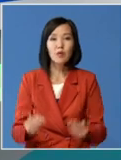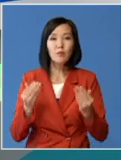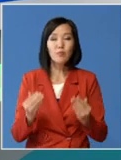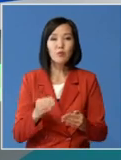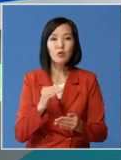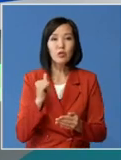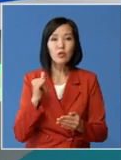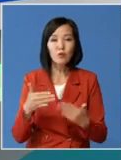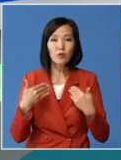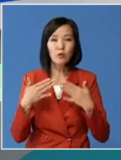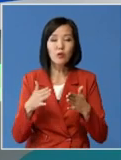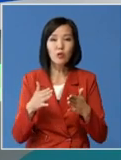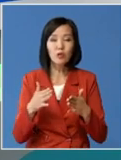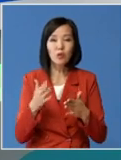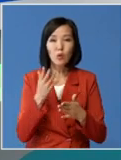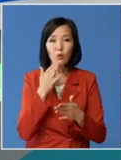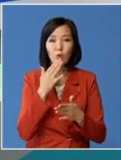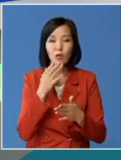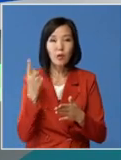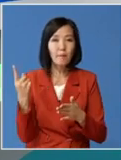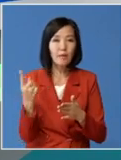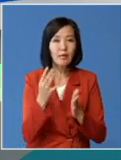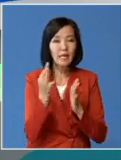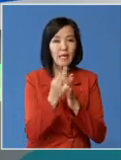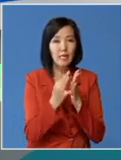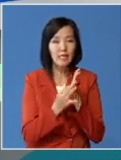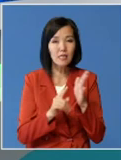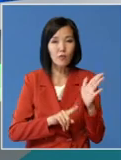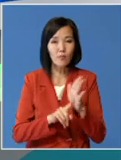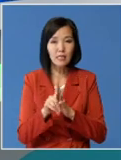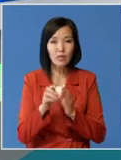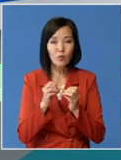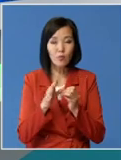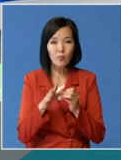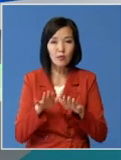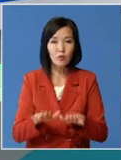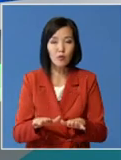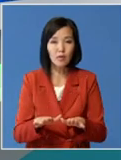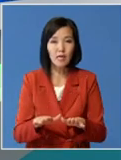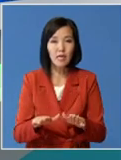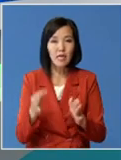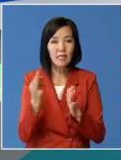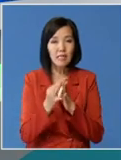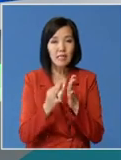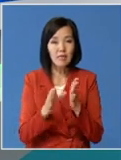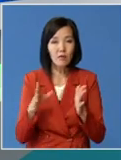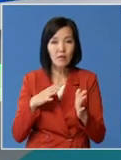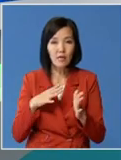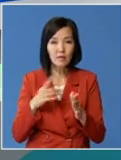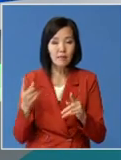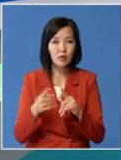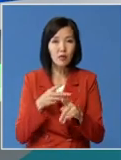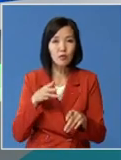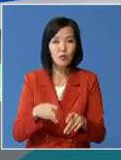Бүгін жетсулық түлектер үшін ұлттық бірыңғай тестілеу басталды. Облыс бойынша 15 тестілеу пунктінде сынақ қабылданды. Онда түлектердің алғашқы легі,